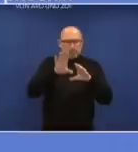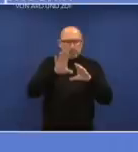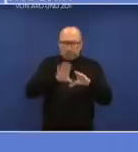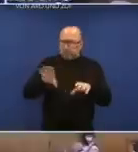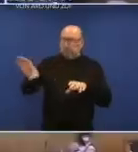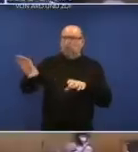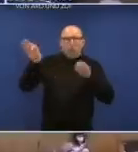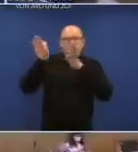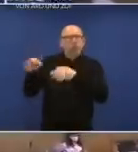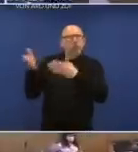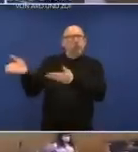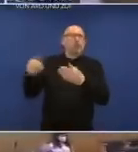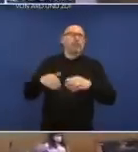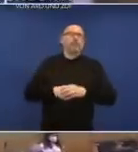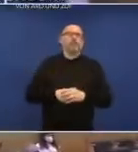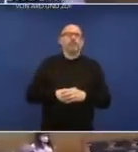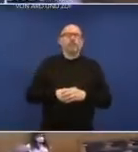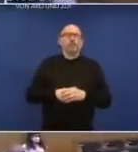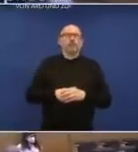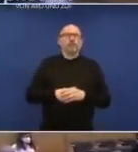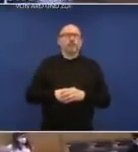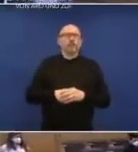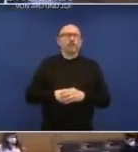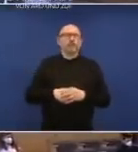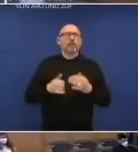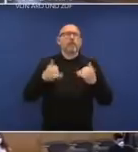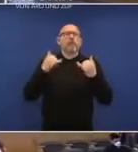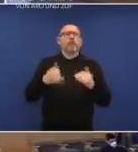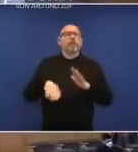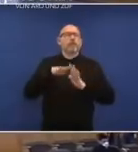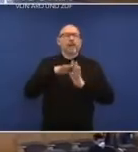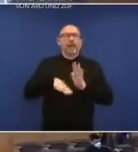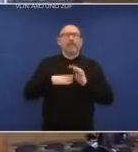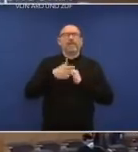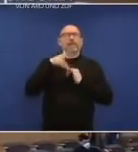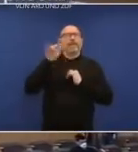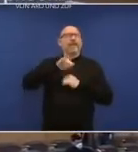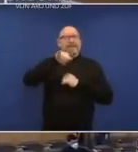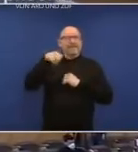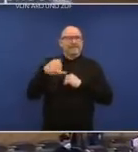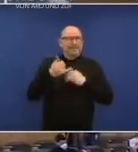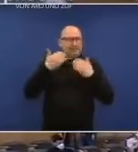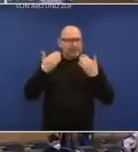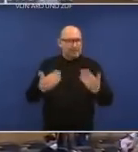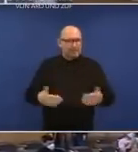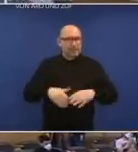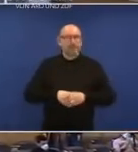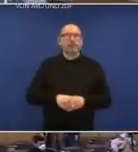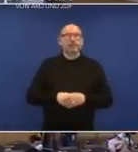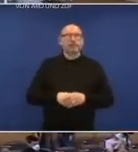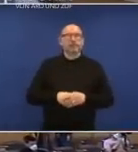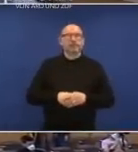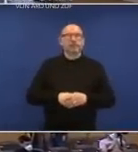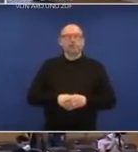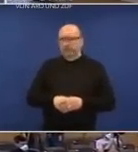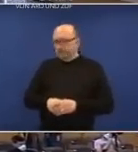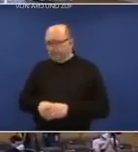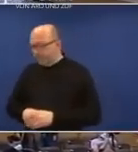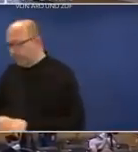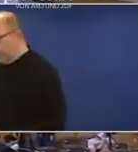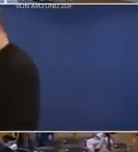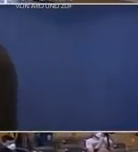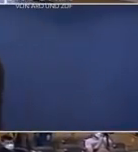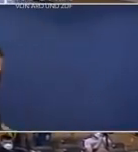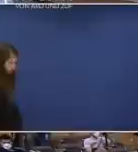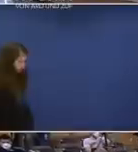Faszinierend. Wir können jetzt weiter in der Reihenfolge. Herr Jessen, Herr Jung, Frau Buschow, Herr Gavrilis, Herr Rinke.